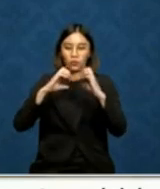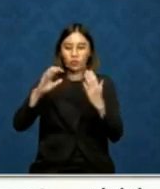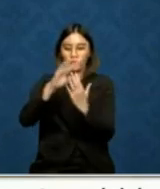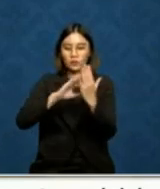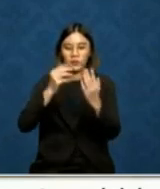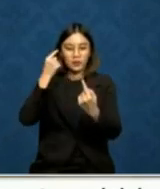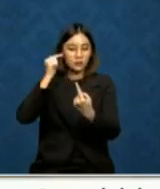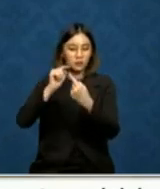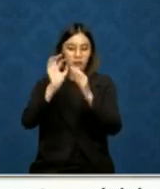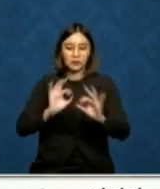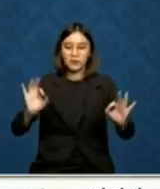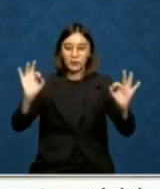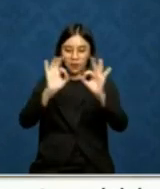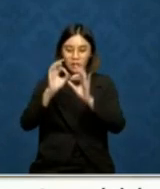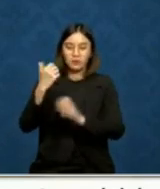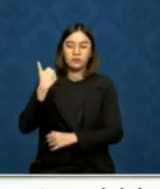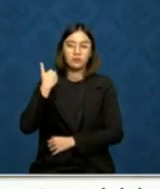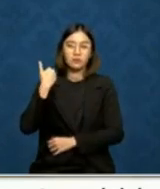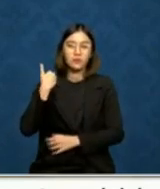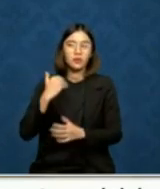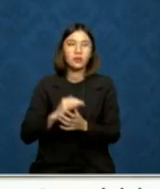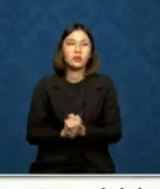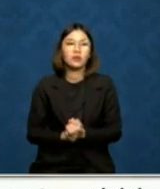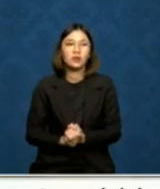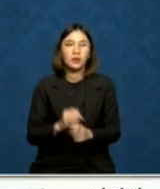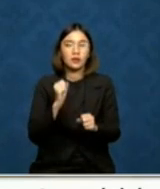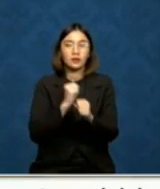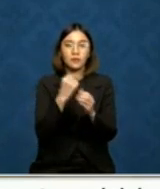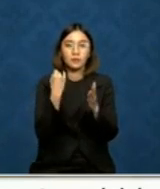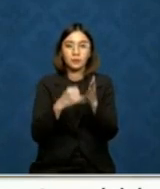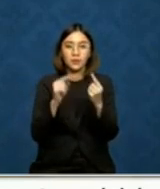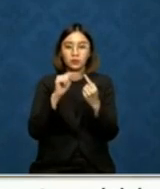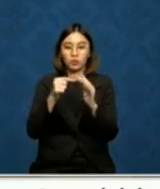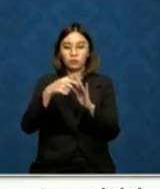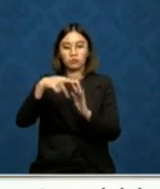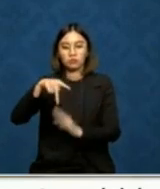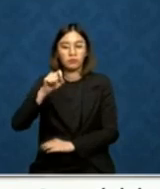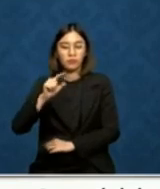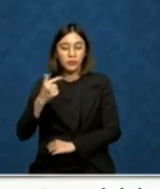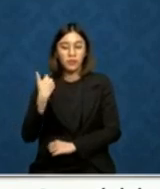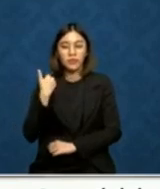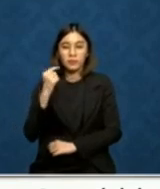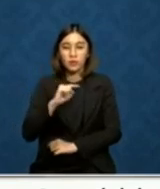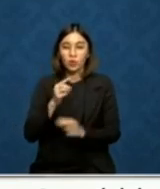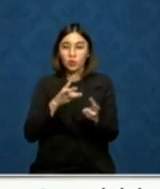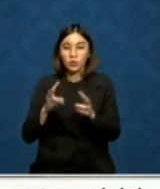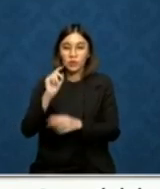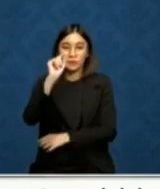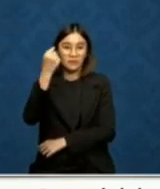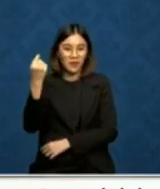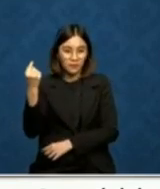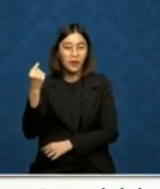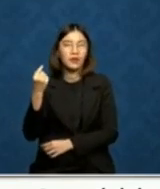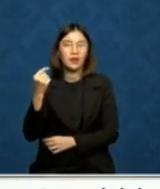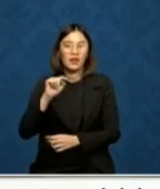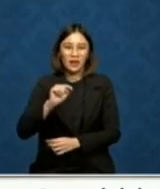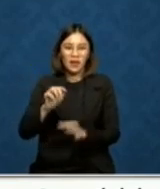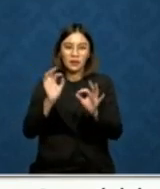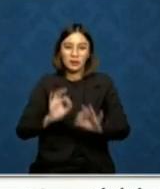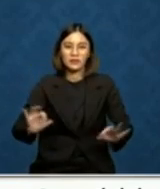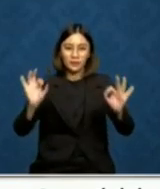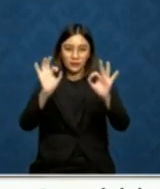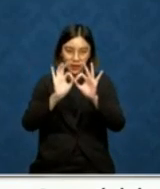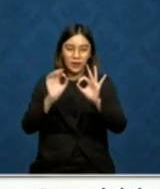ทยให้ความสำคัญในเรื่องนี้มากและการกระทำความผิดทางเพศที่เกิดขึ้นในรูปแบบใหม่เป็นสิ่งที่จ